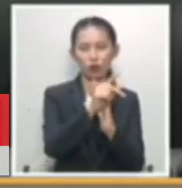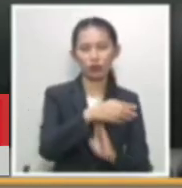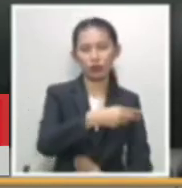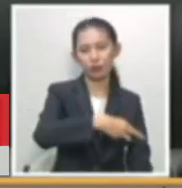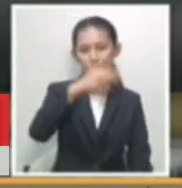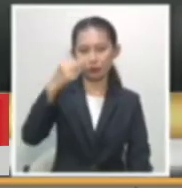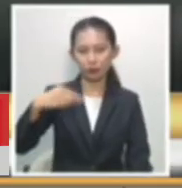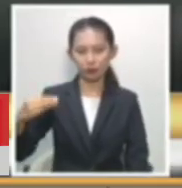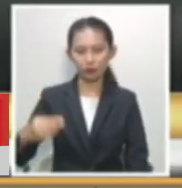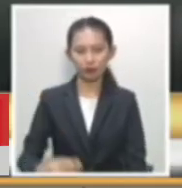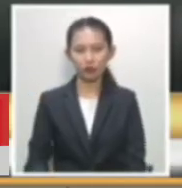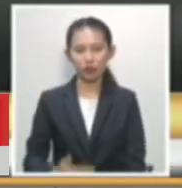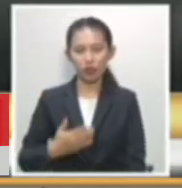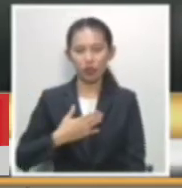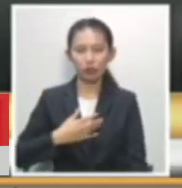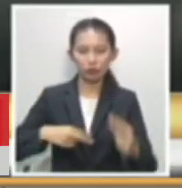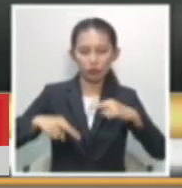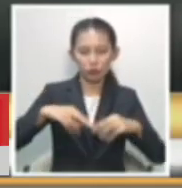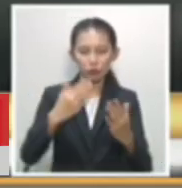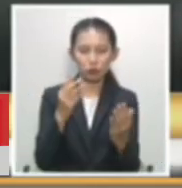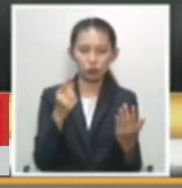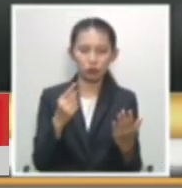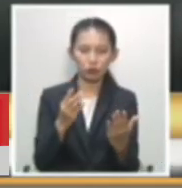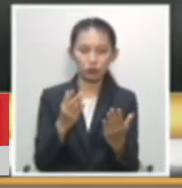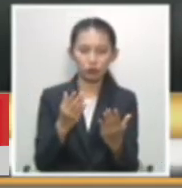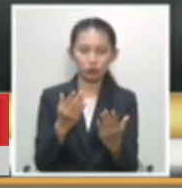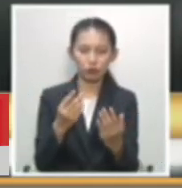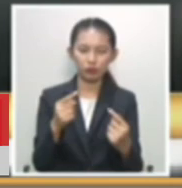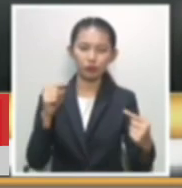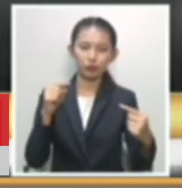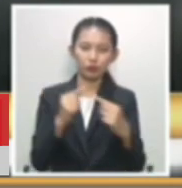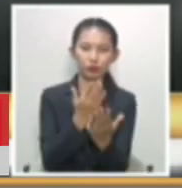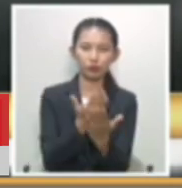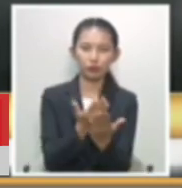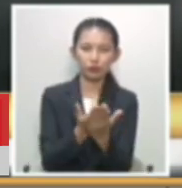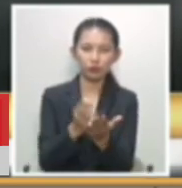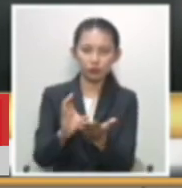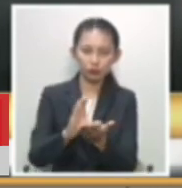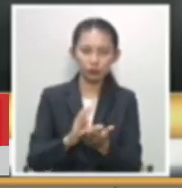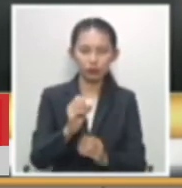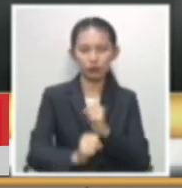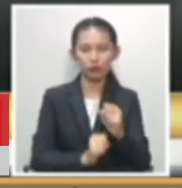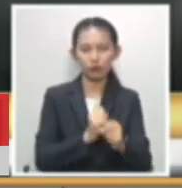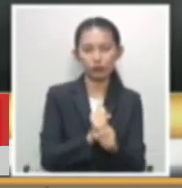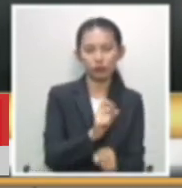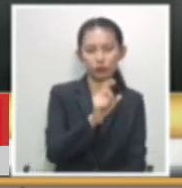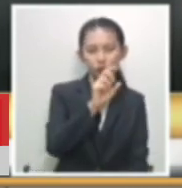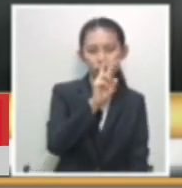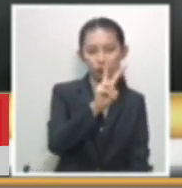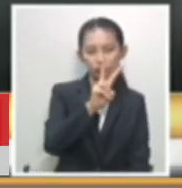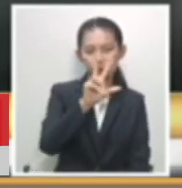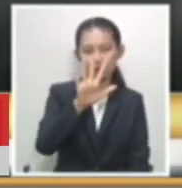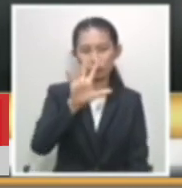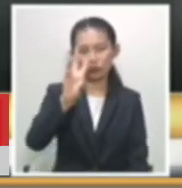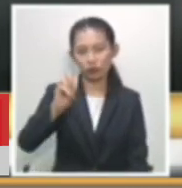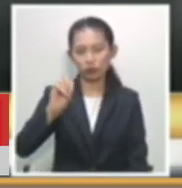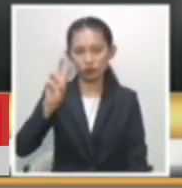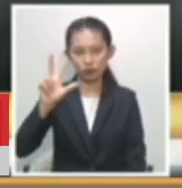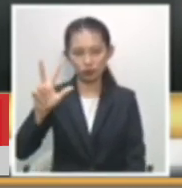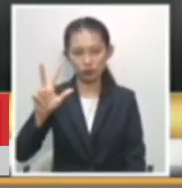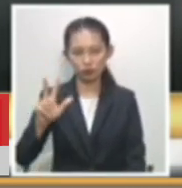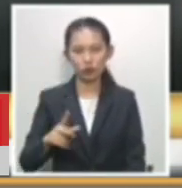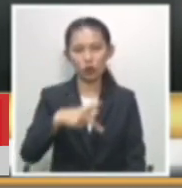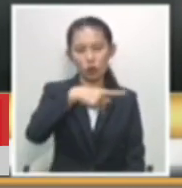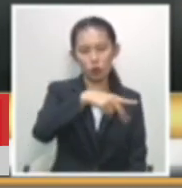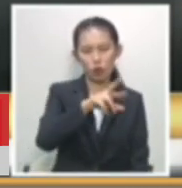จากที่ดิฉันได้ดูรายละเอียดงบประมาณพ.ร.บ.ปี 2563ดิฉันขอออกความเห็นว่าพ.ร.บ.ฉบับ